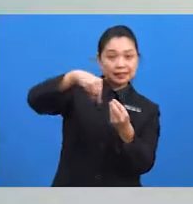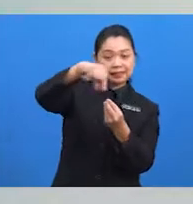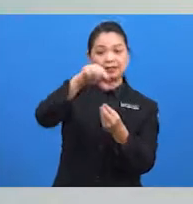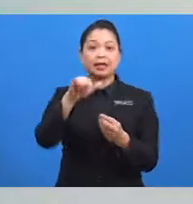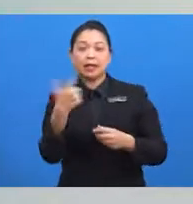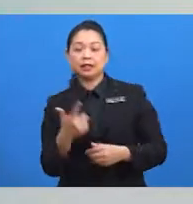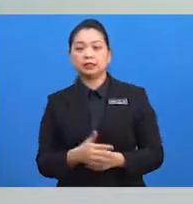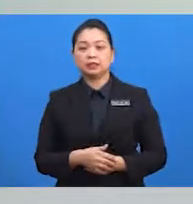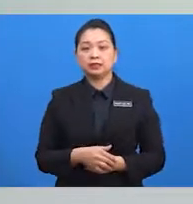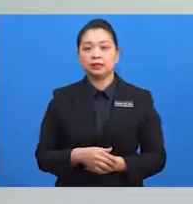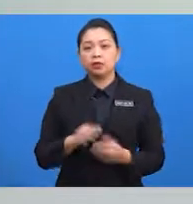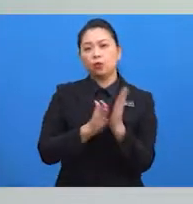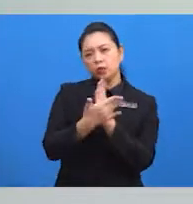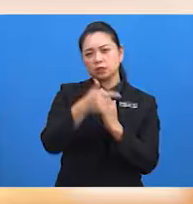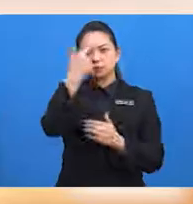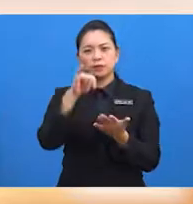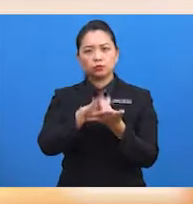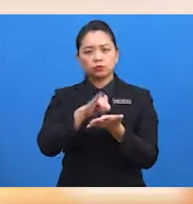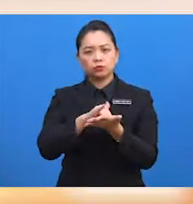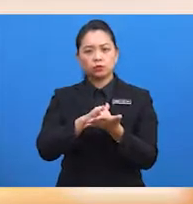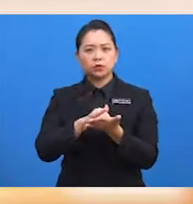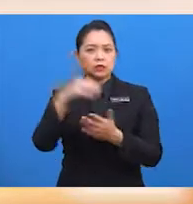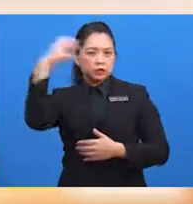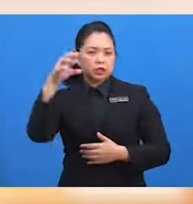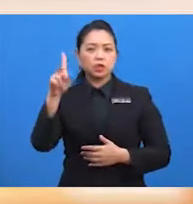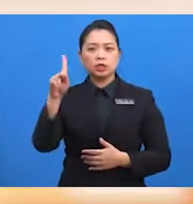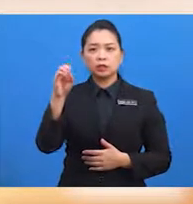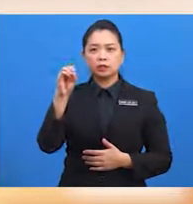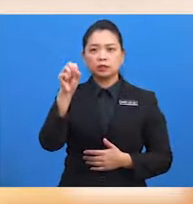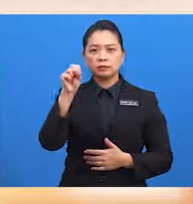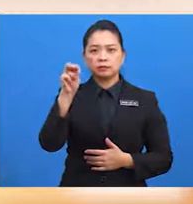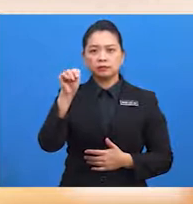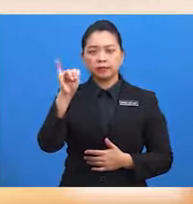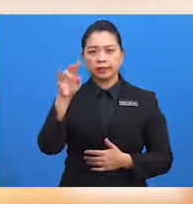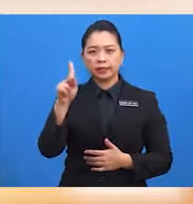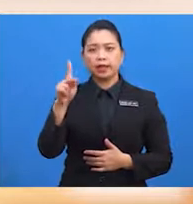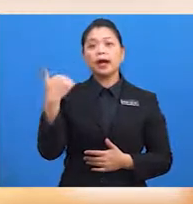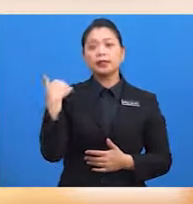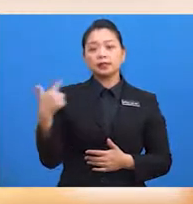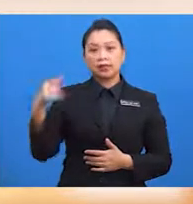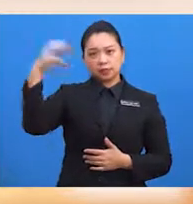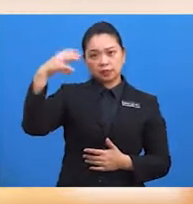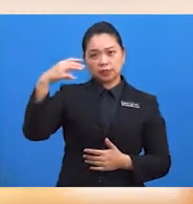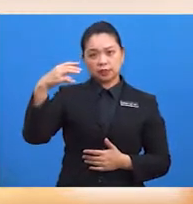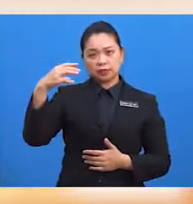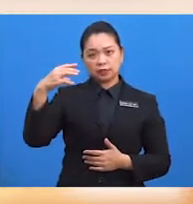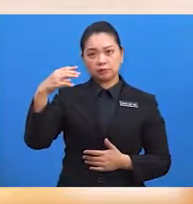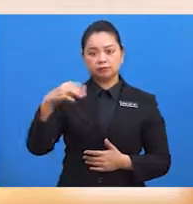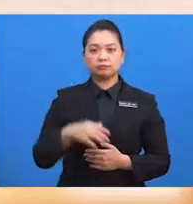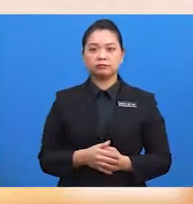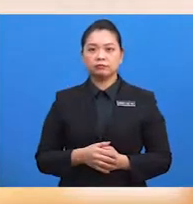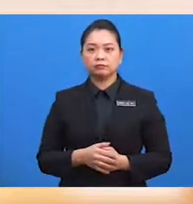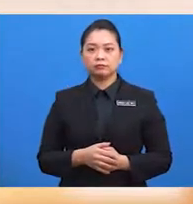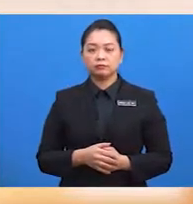Oleh sebab itu tidak heran konflik juga dikenali sebagai sinaran kosmik galaksi